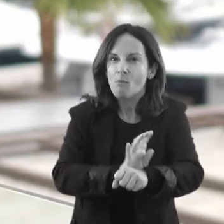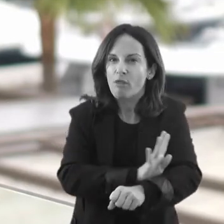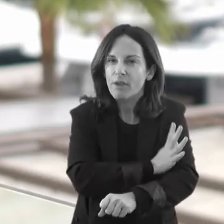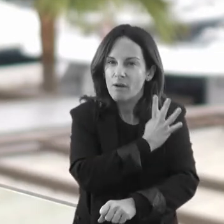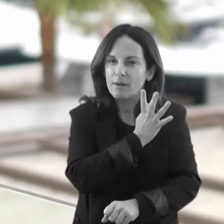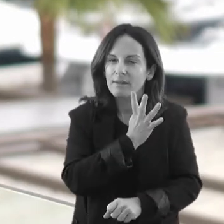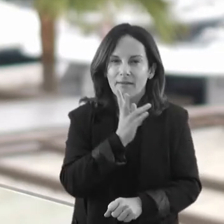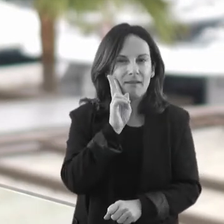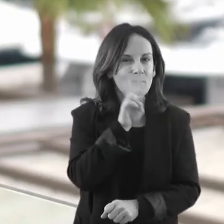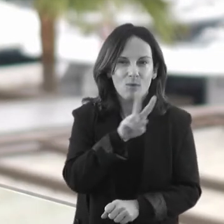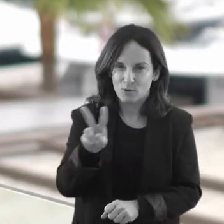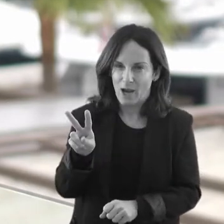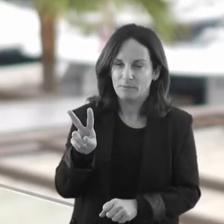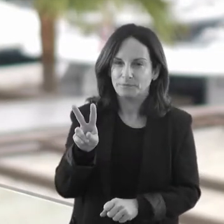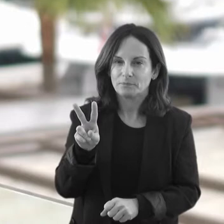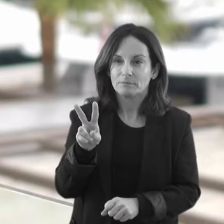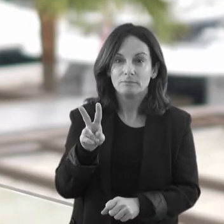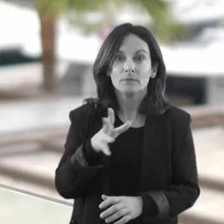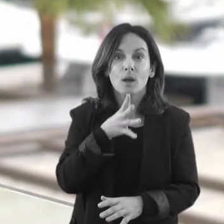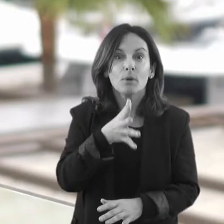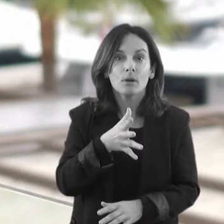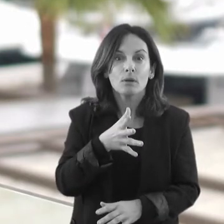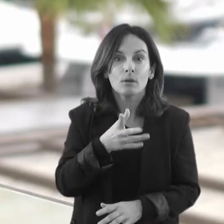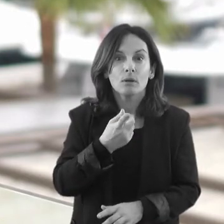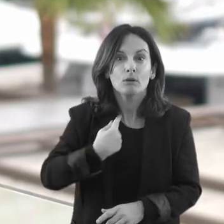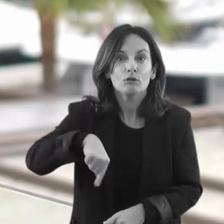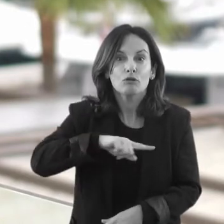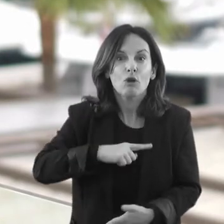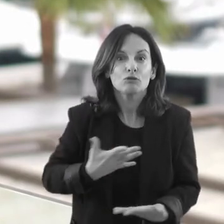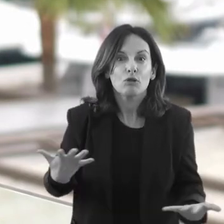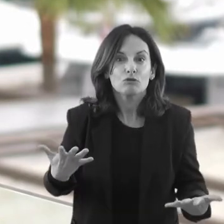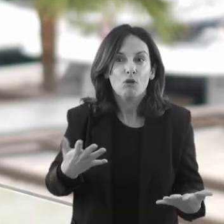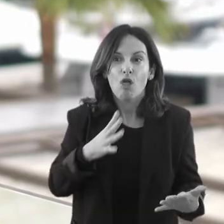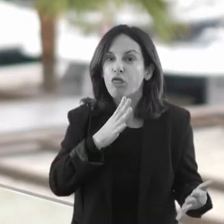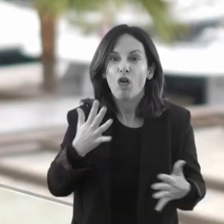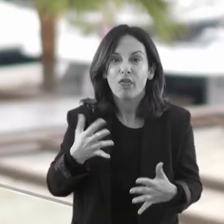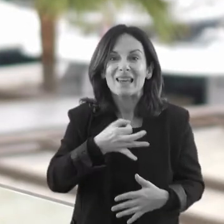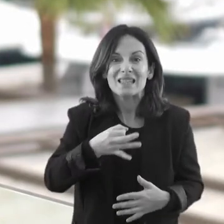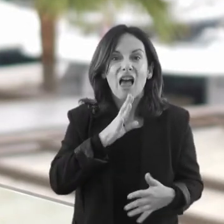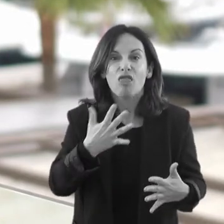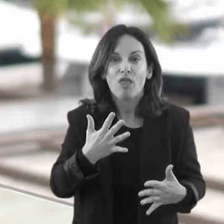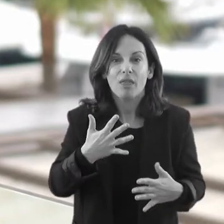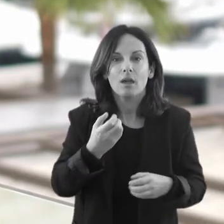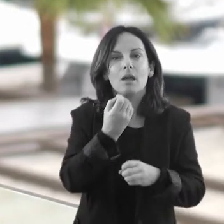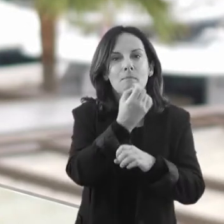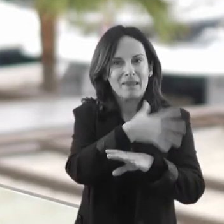emocions. A la fi i a la cap estan dins la Mediterrània. I hem